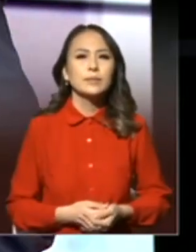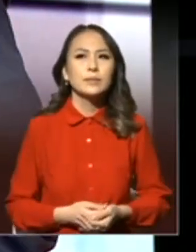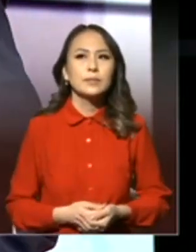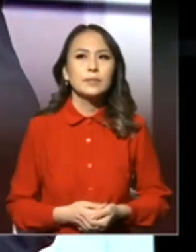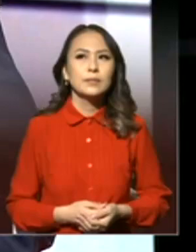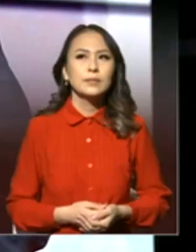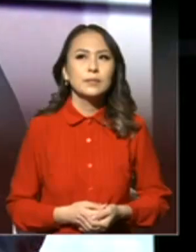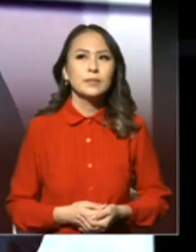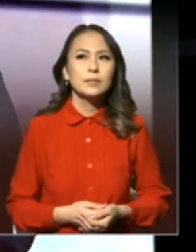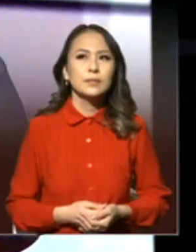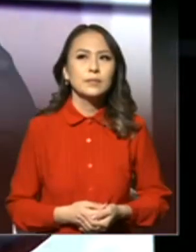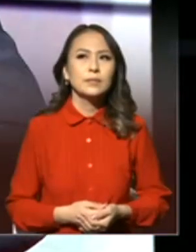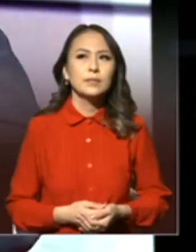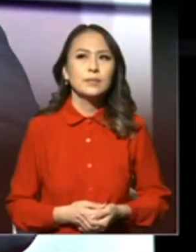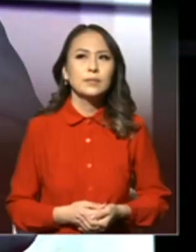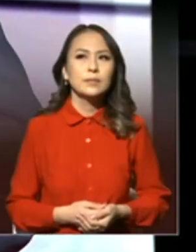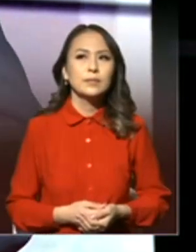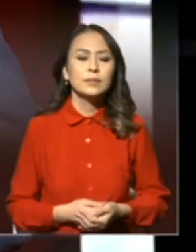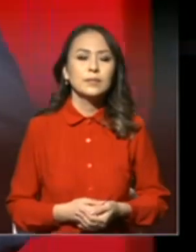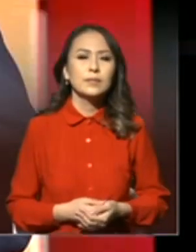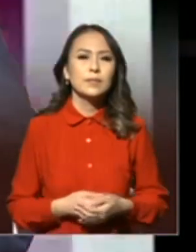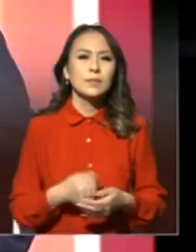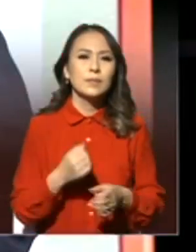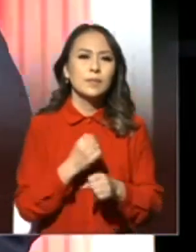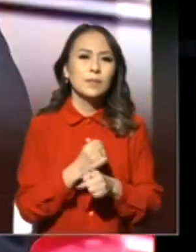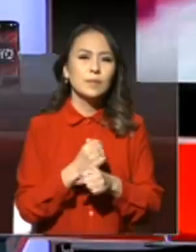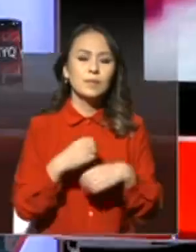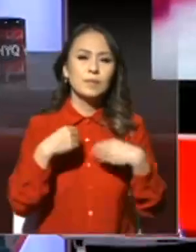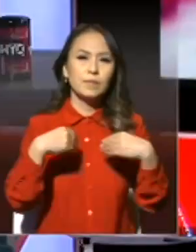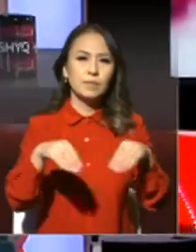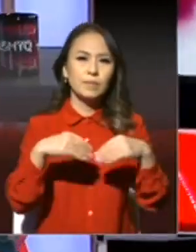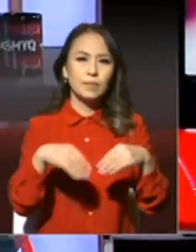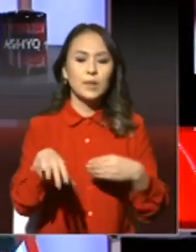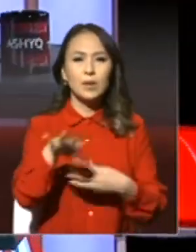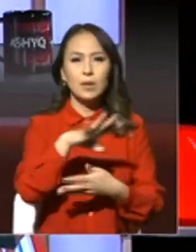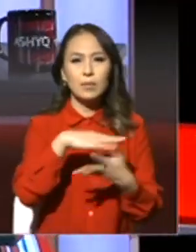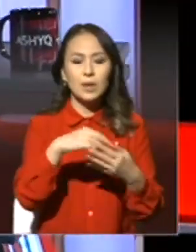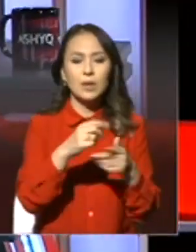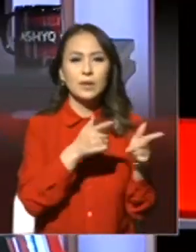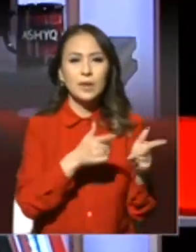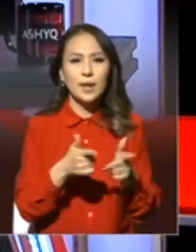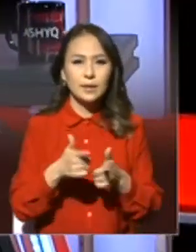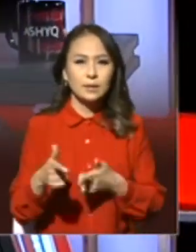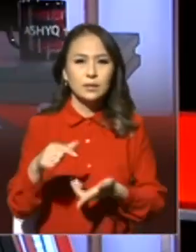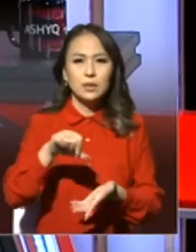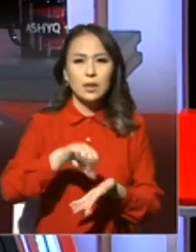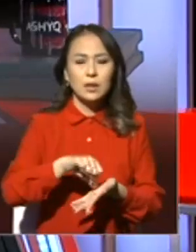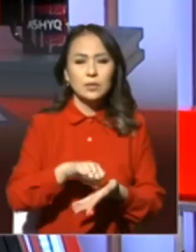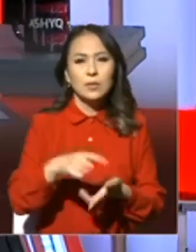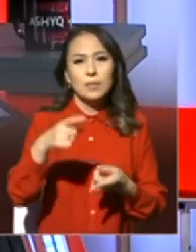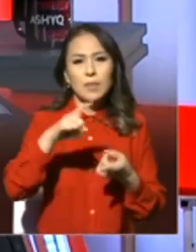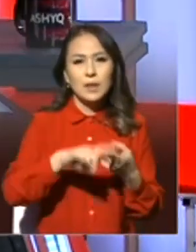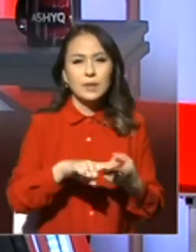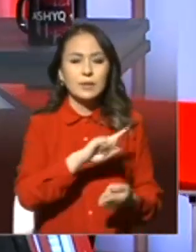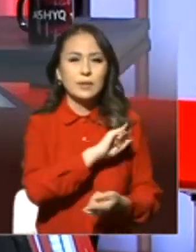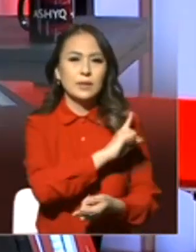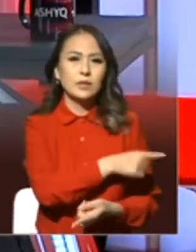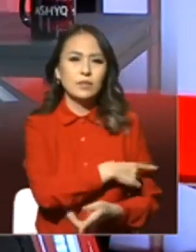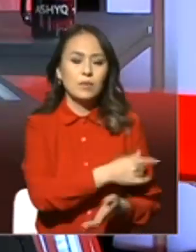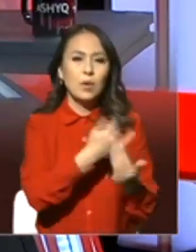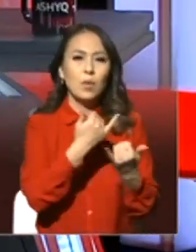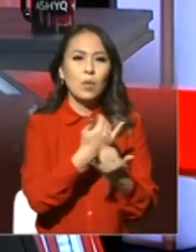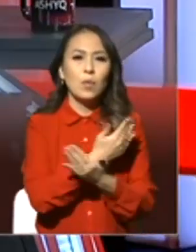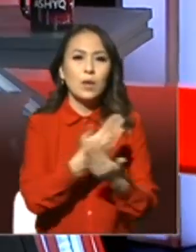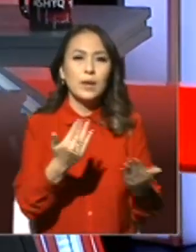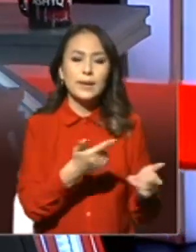егіс шаруашылық жұмыстары, солардың дайындығына қатты байланысты. Ал олардың